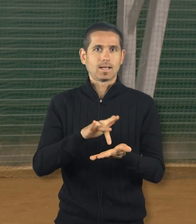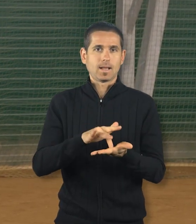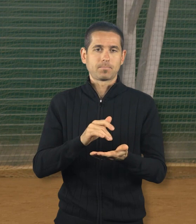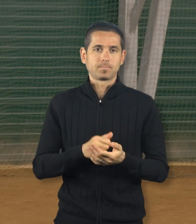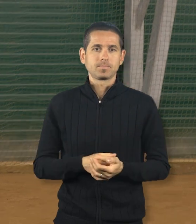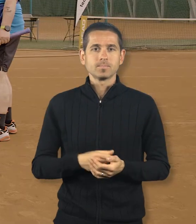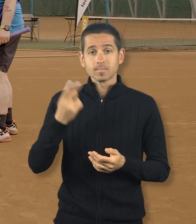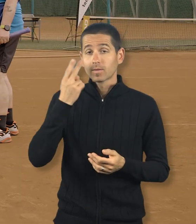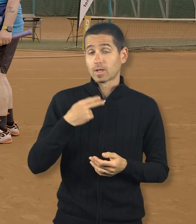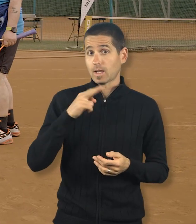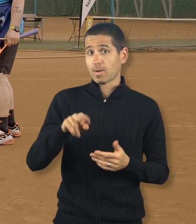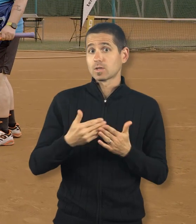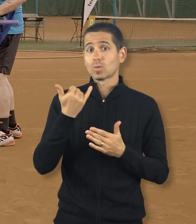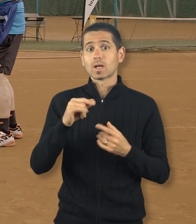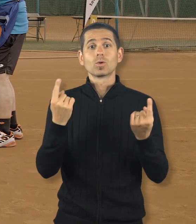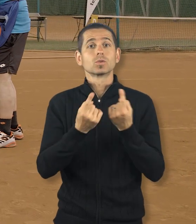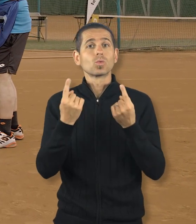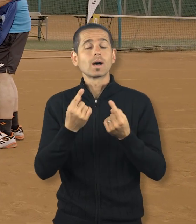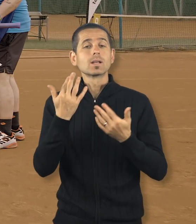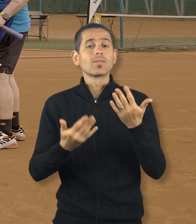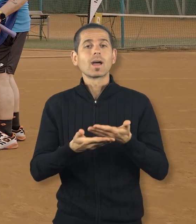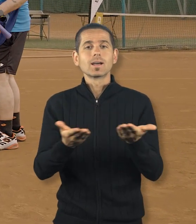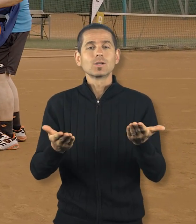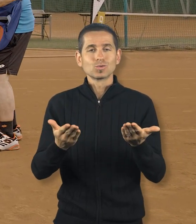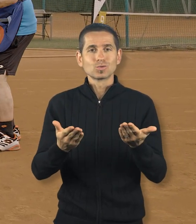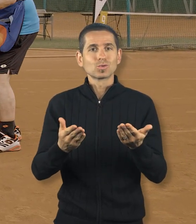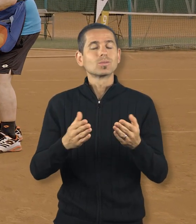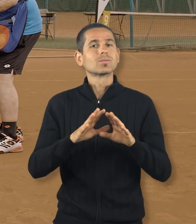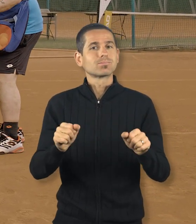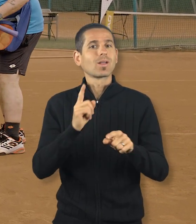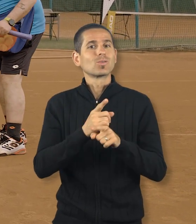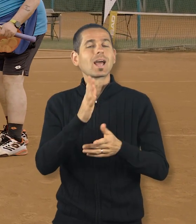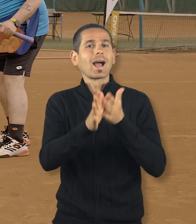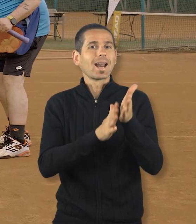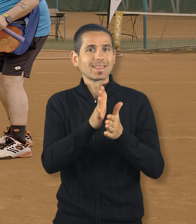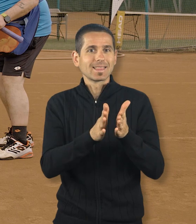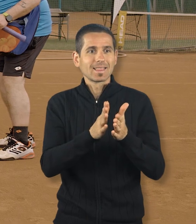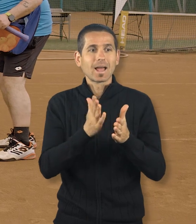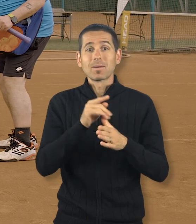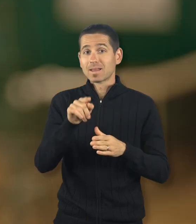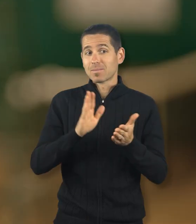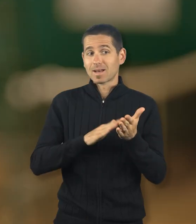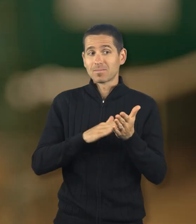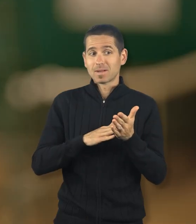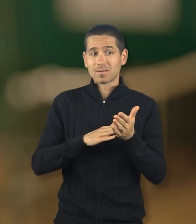ciljem. Seveda imava za vsako situacijo na igrišču razvite tudi kretnje. Med njimi, na primer,